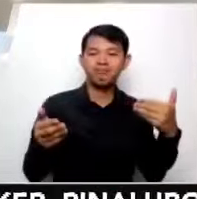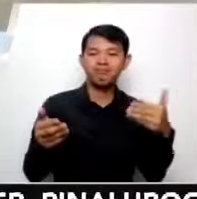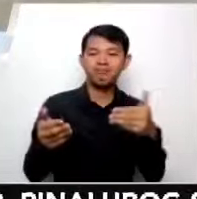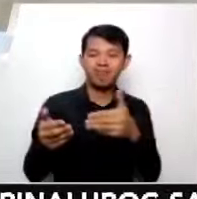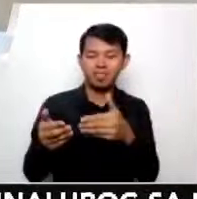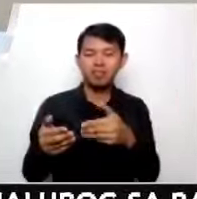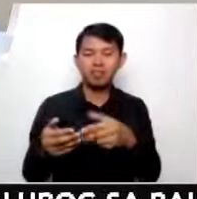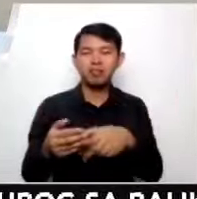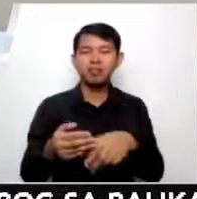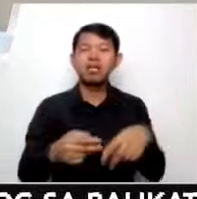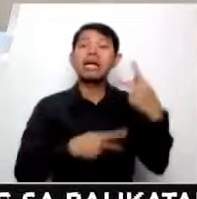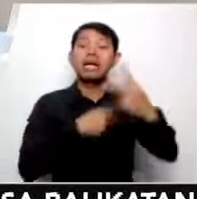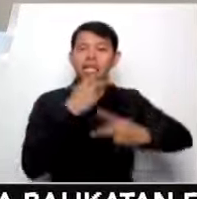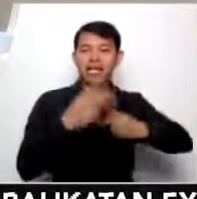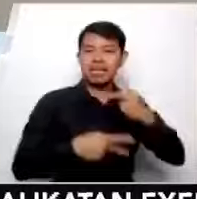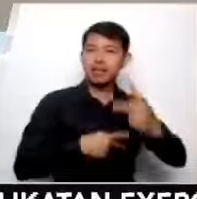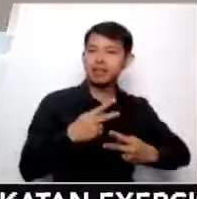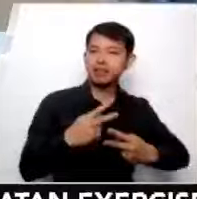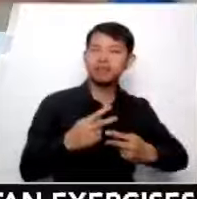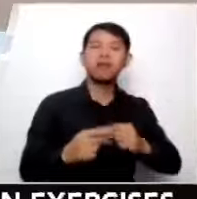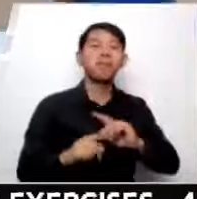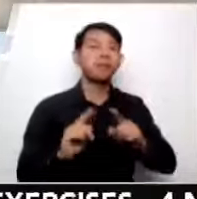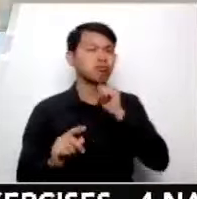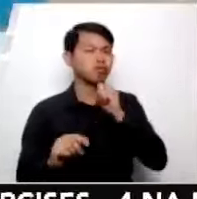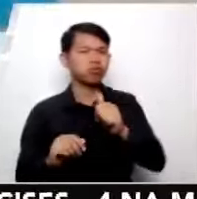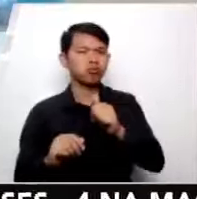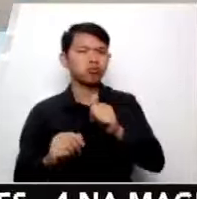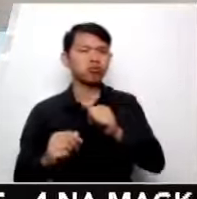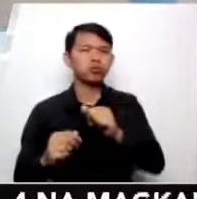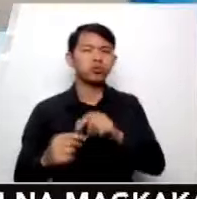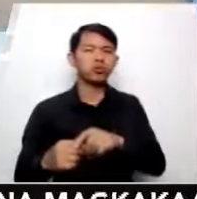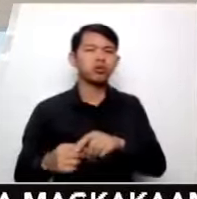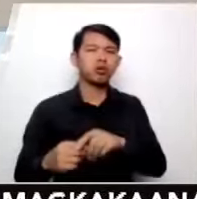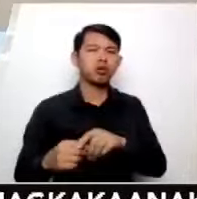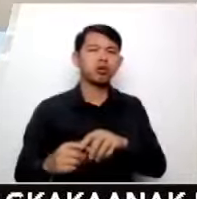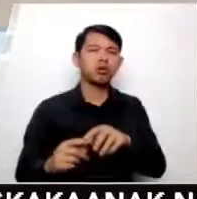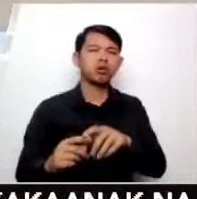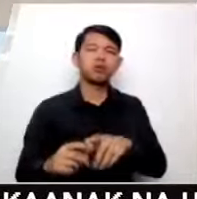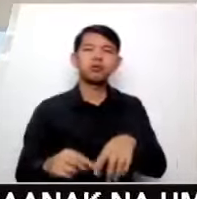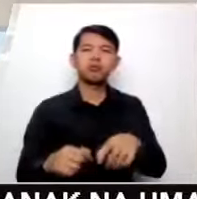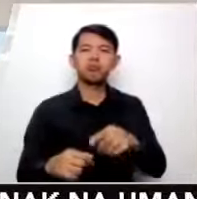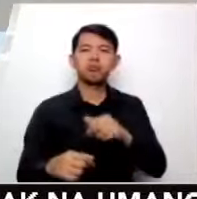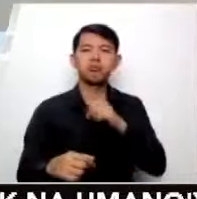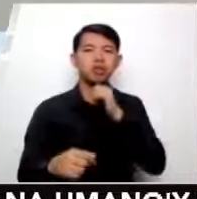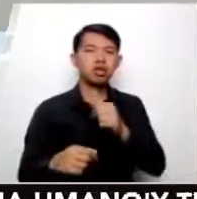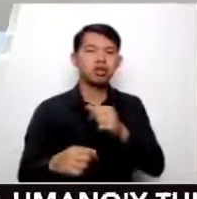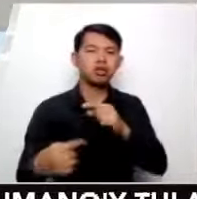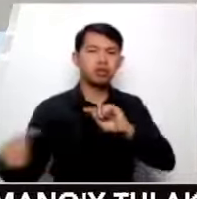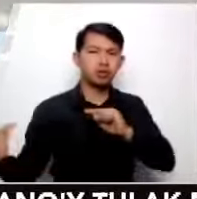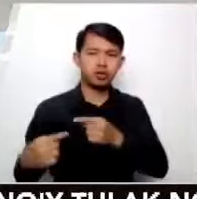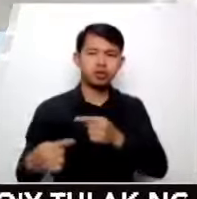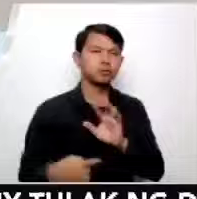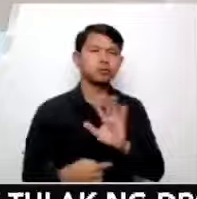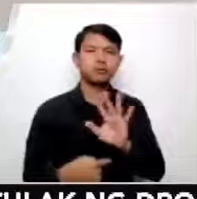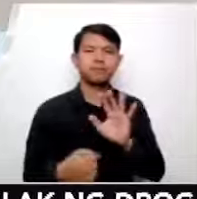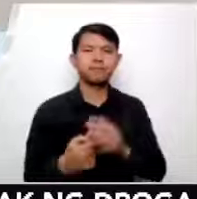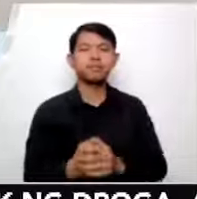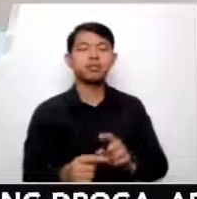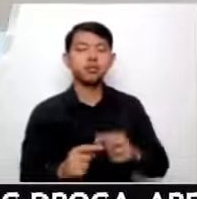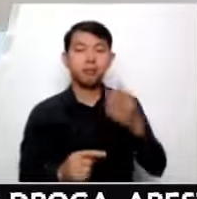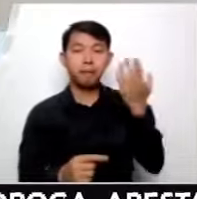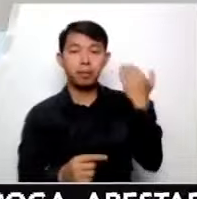at hindi naman daw nila sinasaktan. Kung dati raw nakikita nila ang ilang dugong sa malalim na bahagi ng dagat,